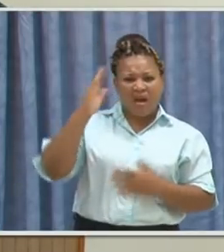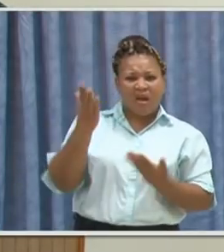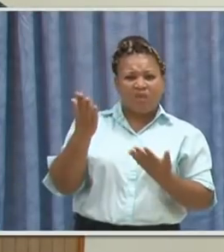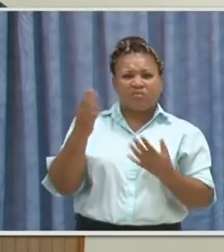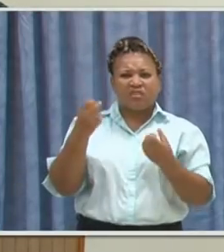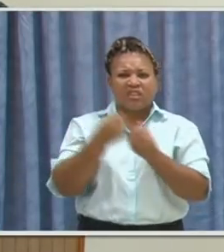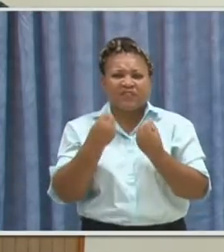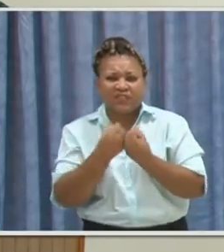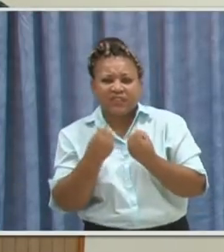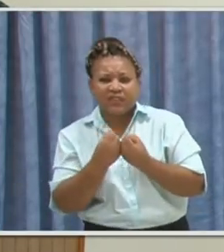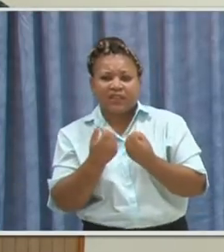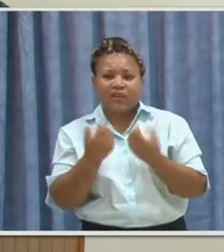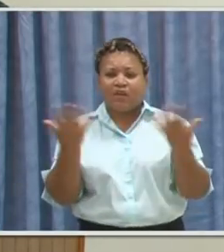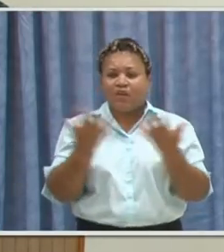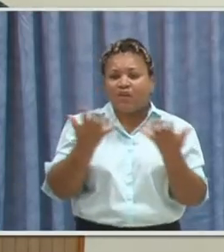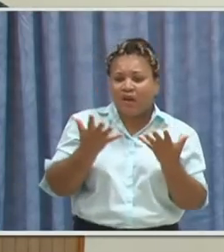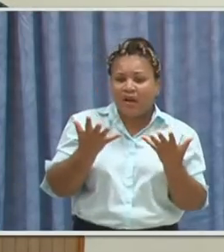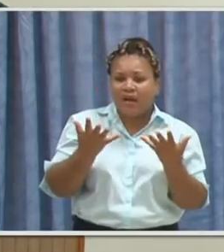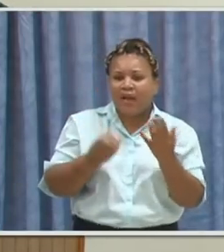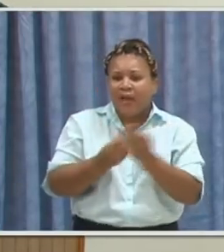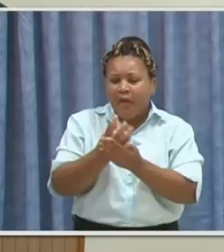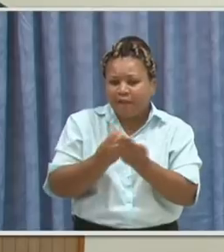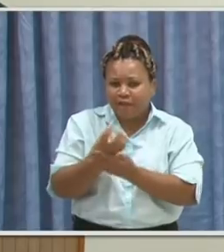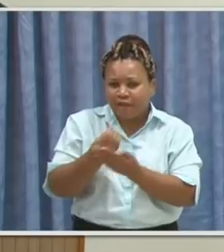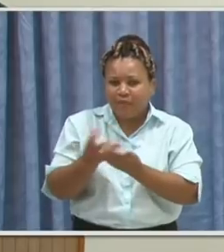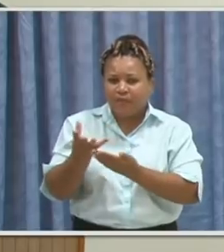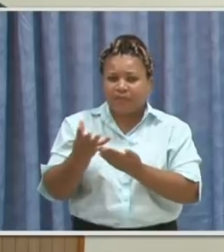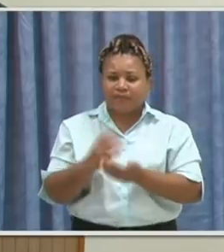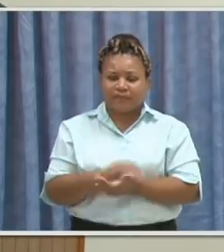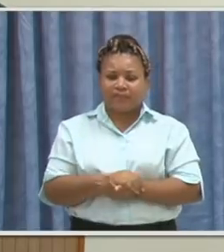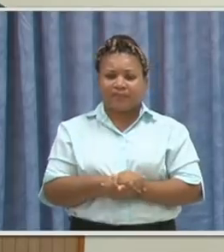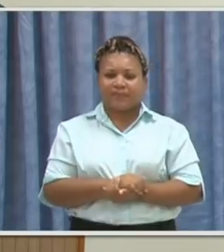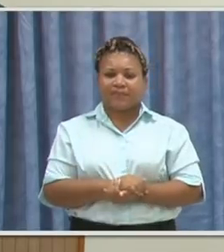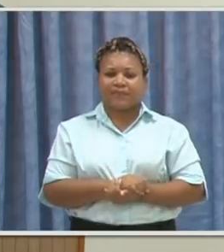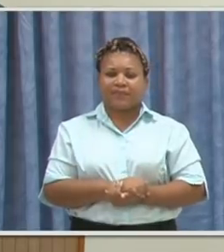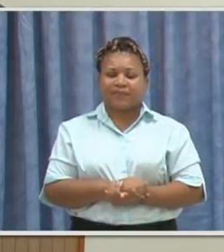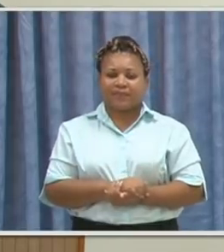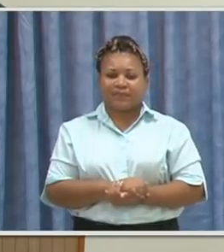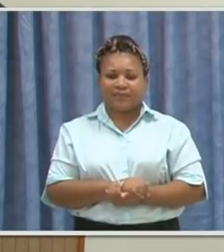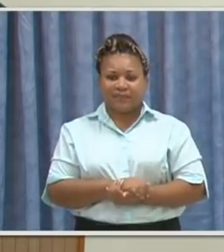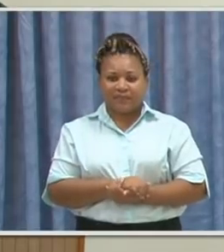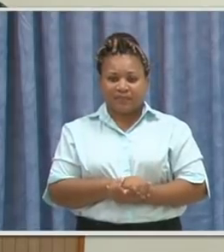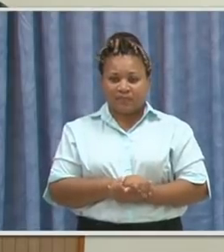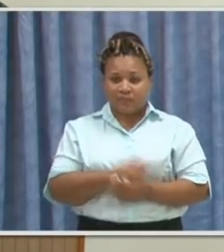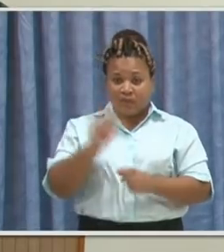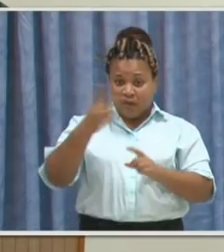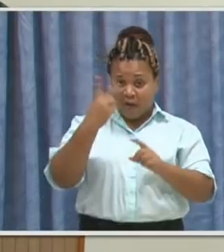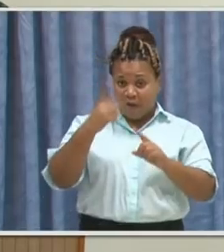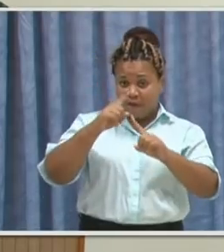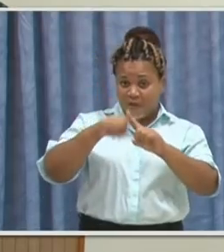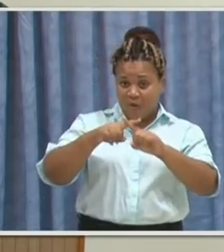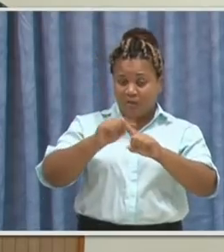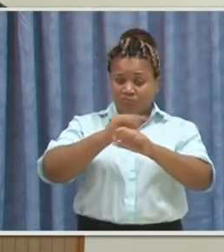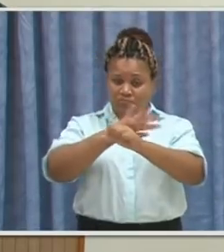wave, il y a une situation qui va, ou recommence à gagner l'infection. Et pareil, nous, là,